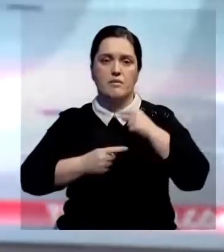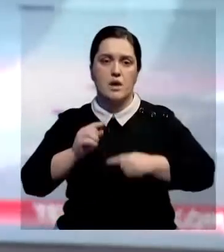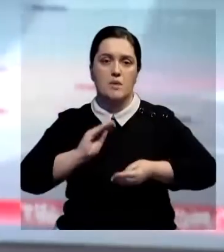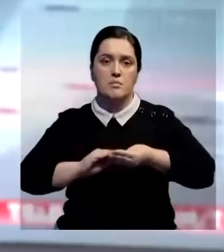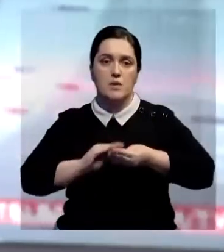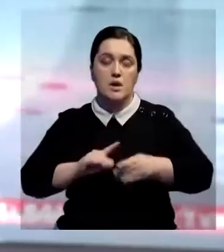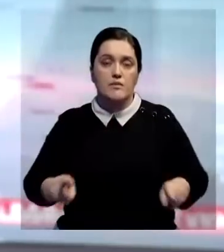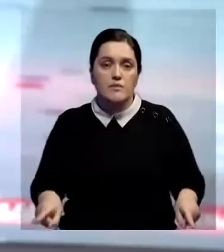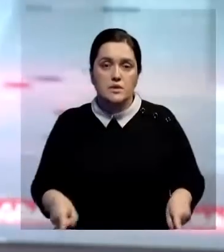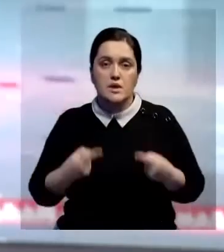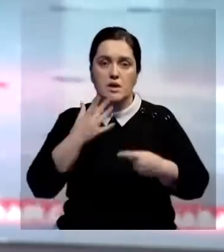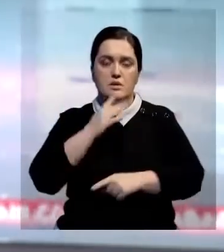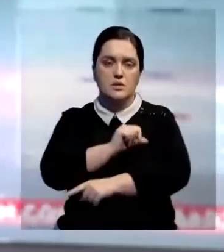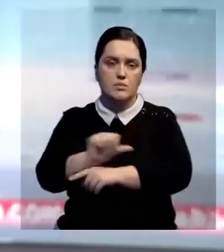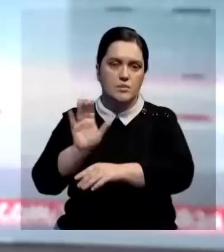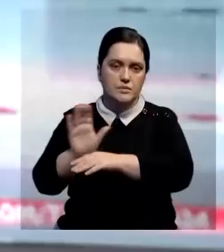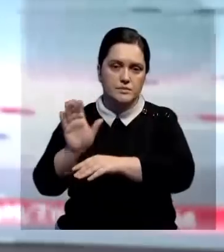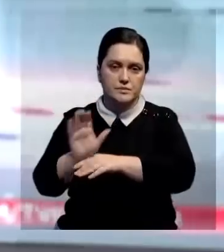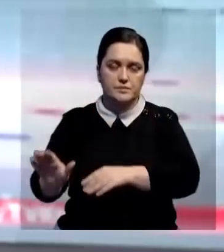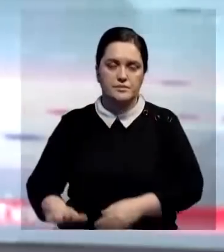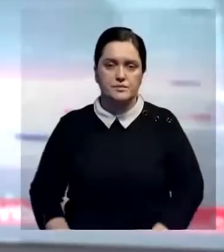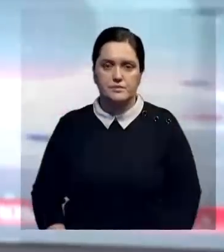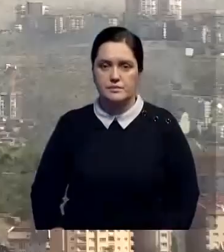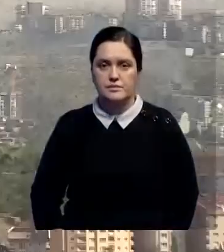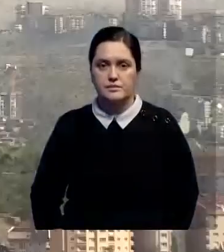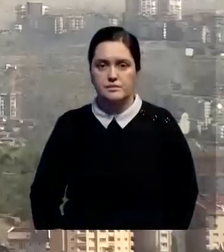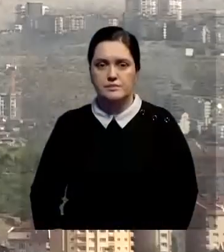ритм работы и восстановить зарубежные поставки.